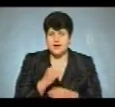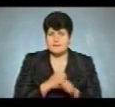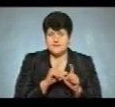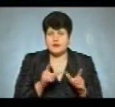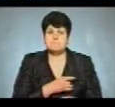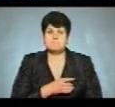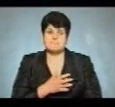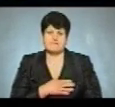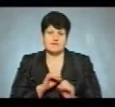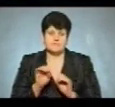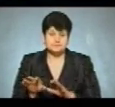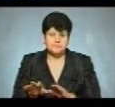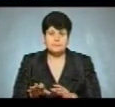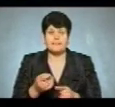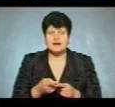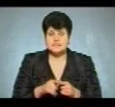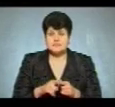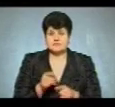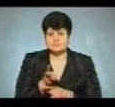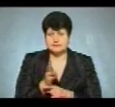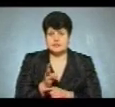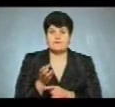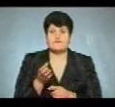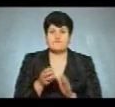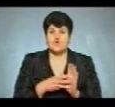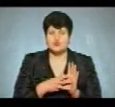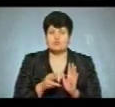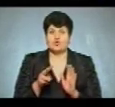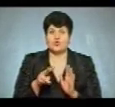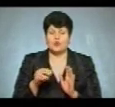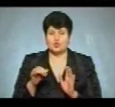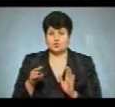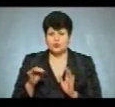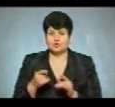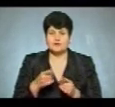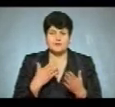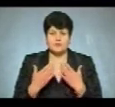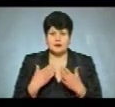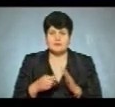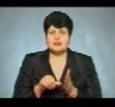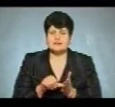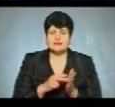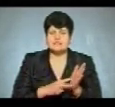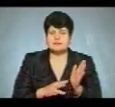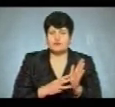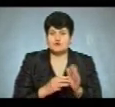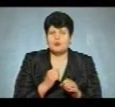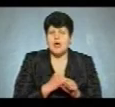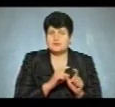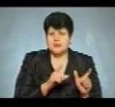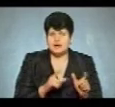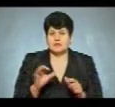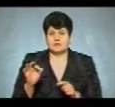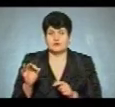приватне орендування. Ці кадри ми відзняли 8 лютого. Тоді під час переговорів представники 78-ї аптеки, обласної